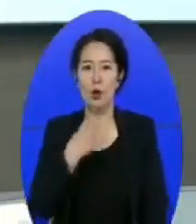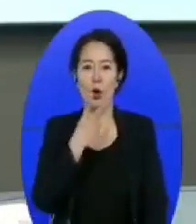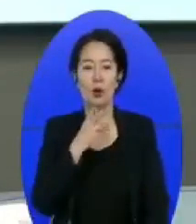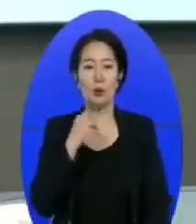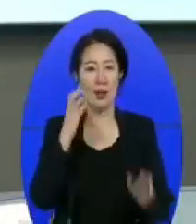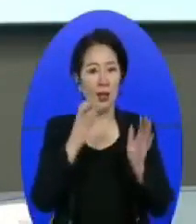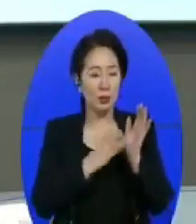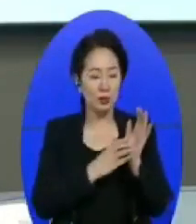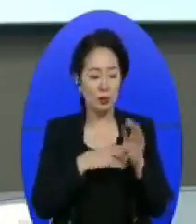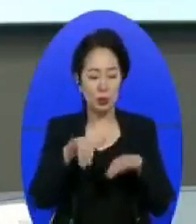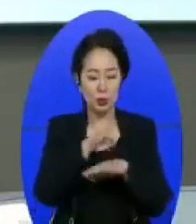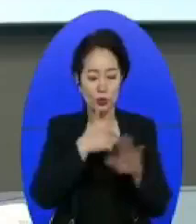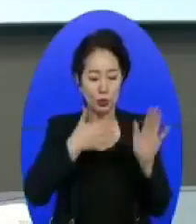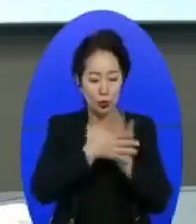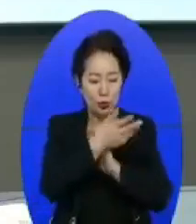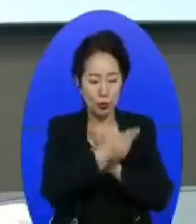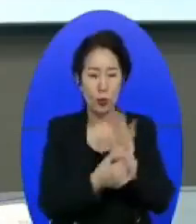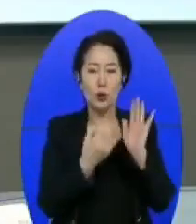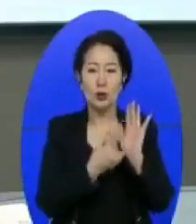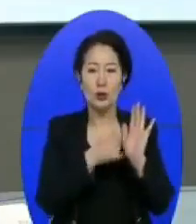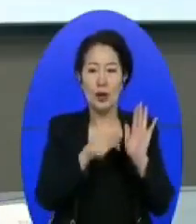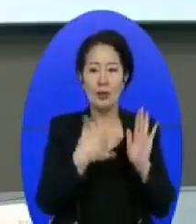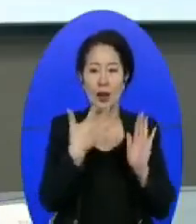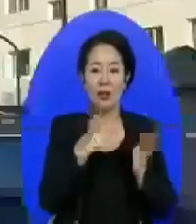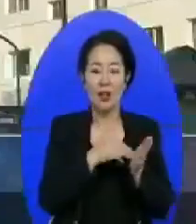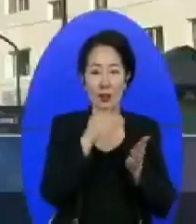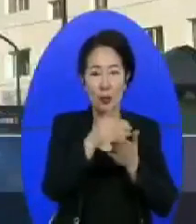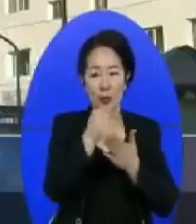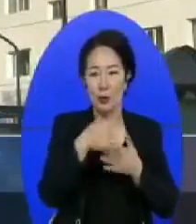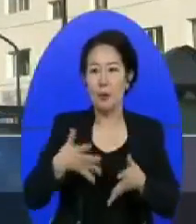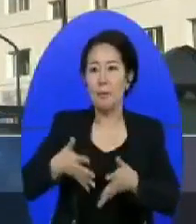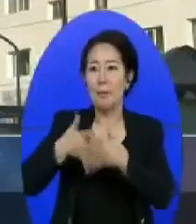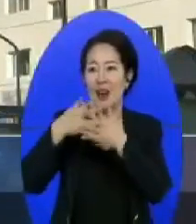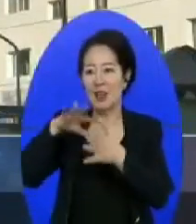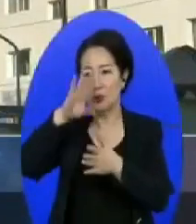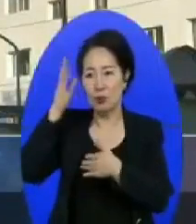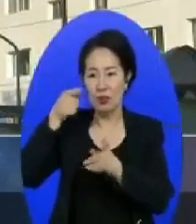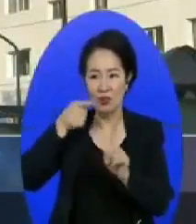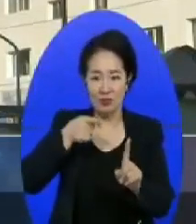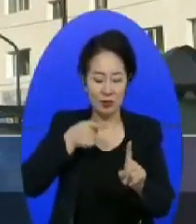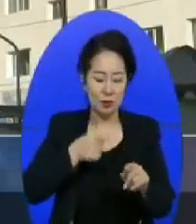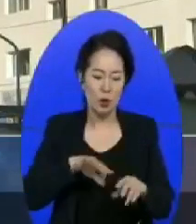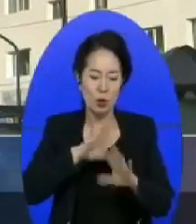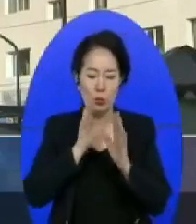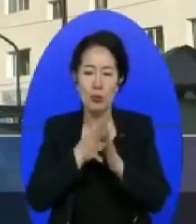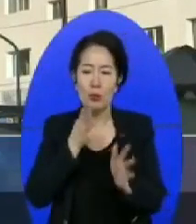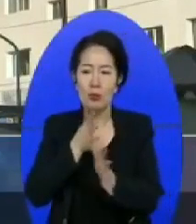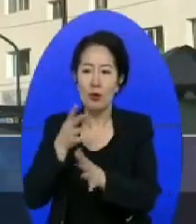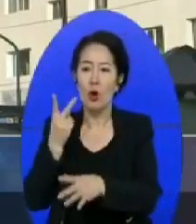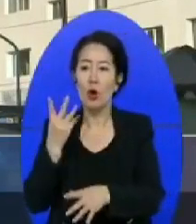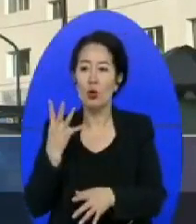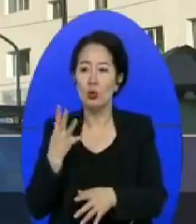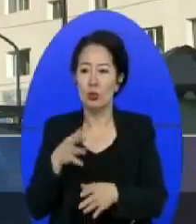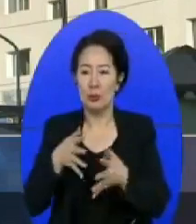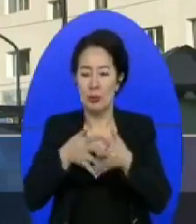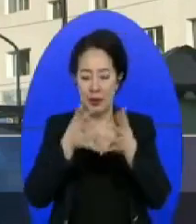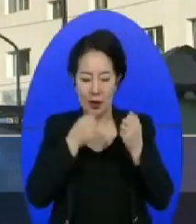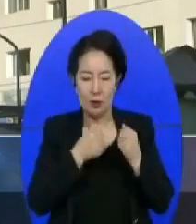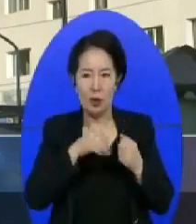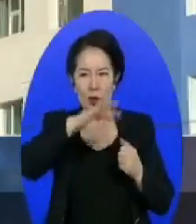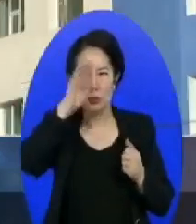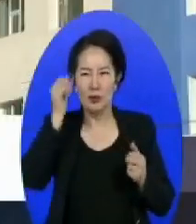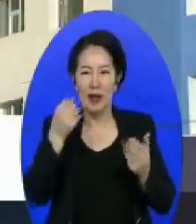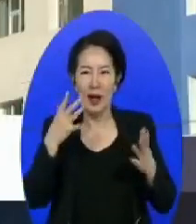2019 онд улсын төсөс 6.5 тэрбум төгрөгийг орон сууцны дулаалханд зарцуулсан. Үүнд нийтдээ 24 барилга хамрагдаж, дулаан алдагдал 30% буурах